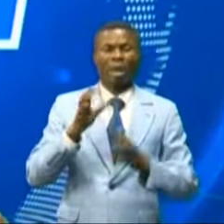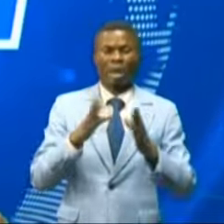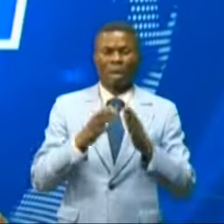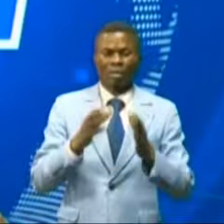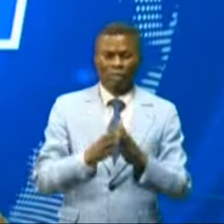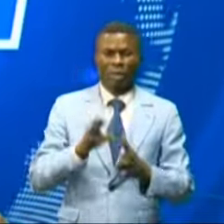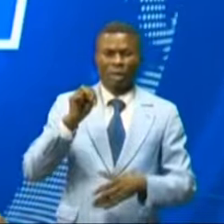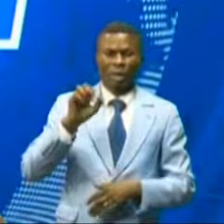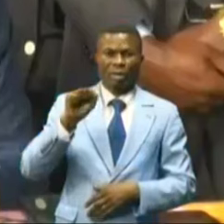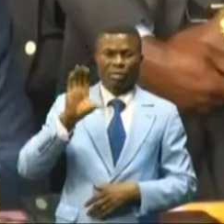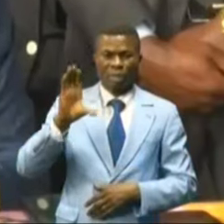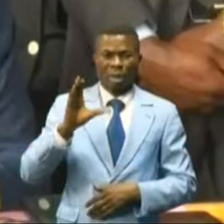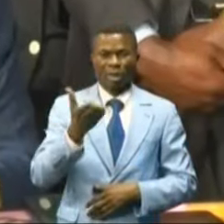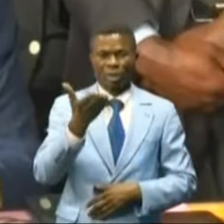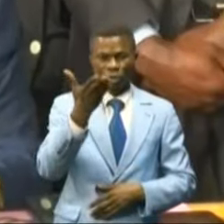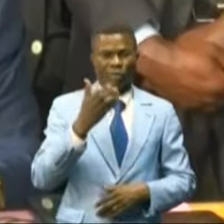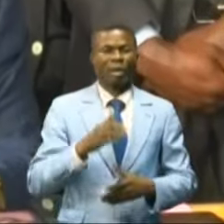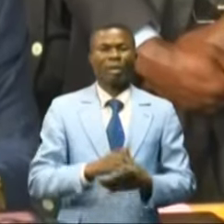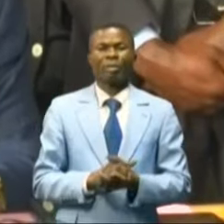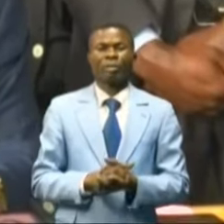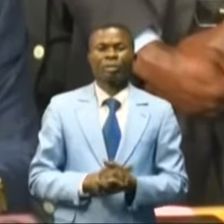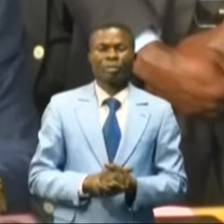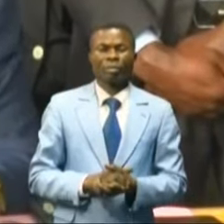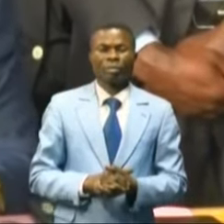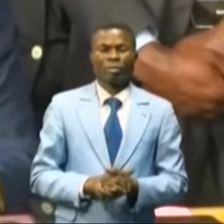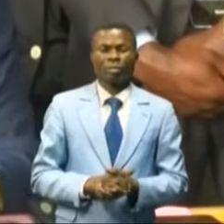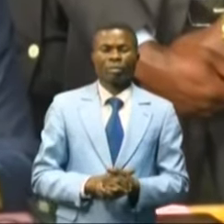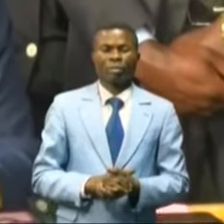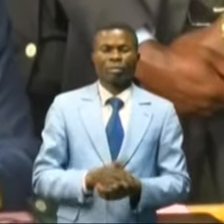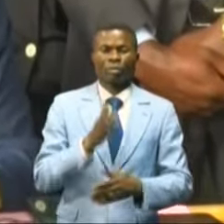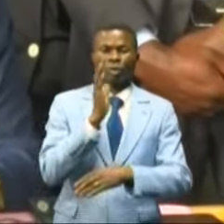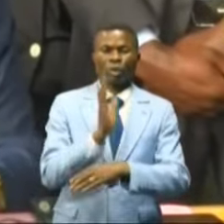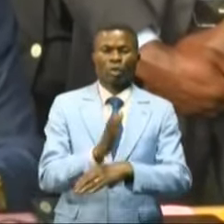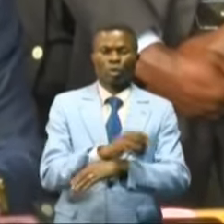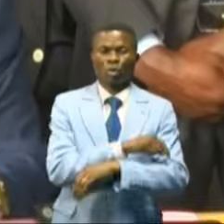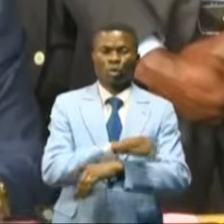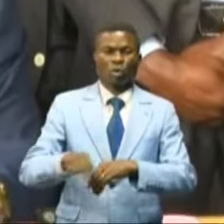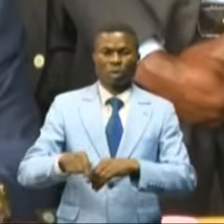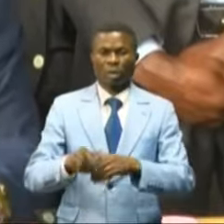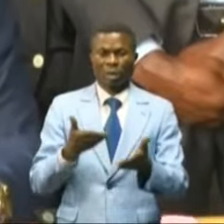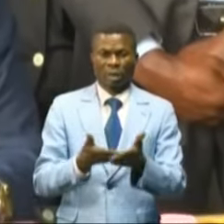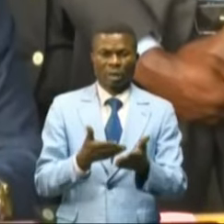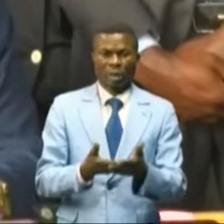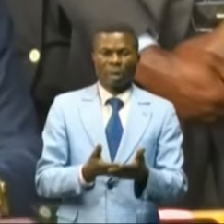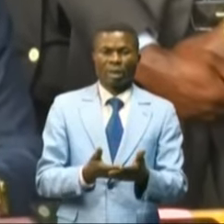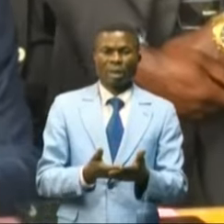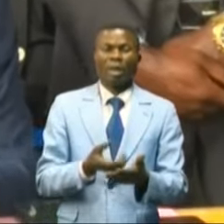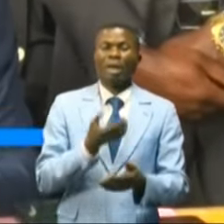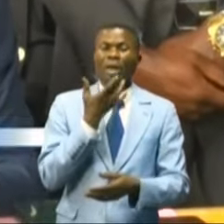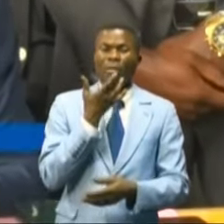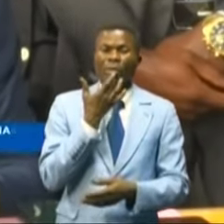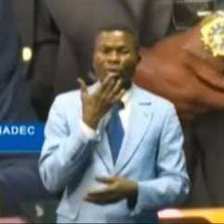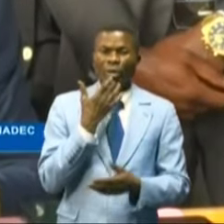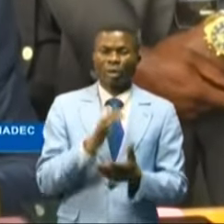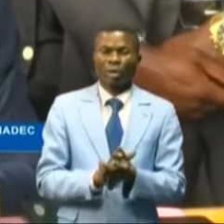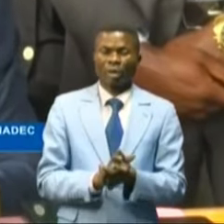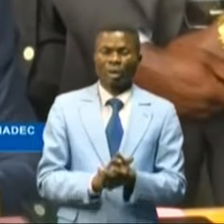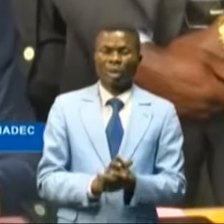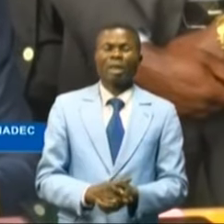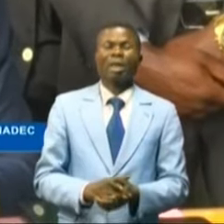Marthe Mangazakalala. L'actuel conseil d'administration préfère briller par des